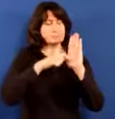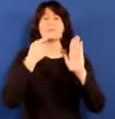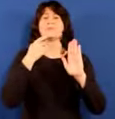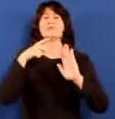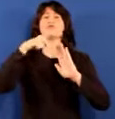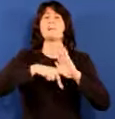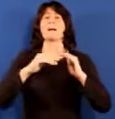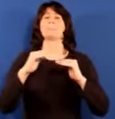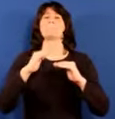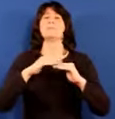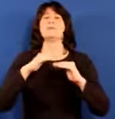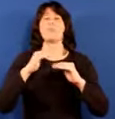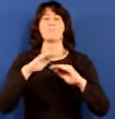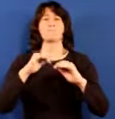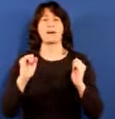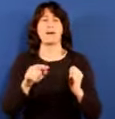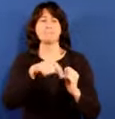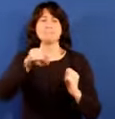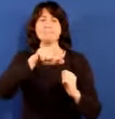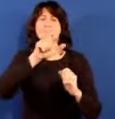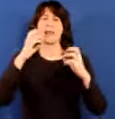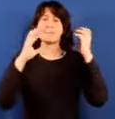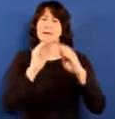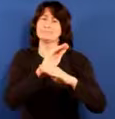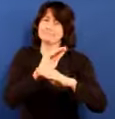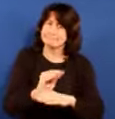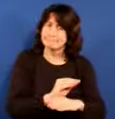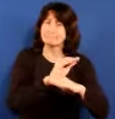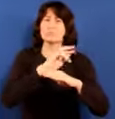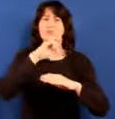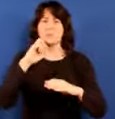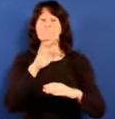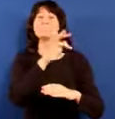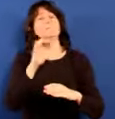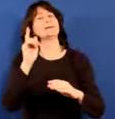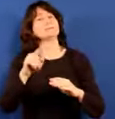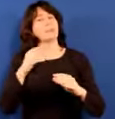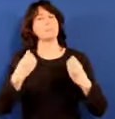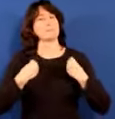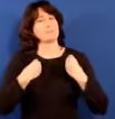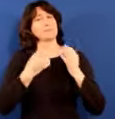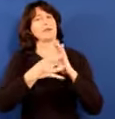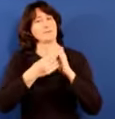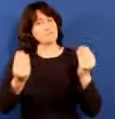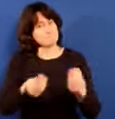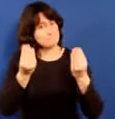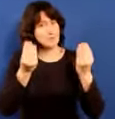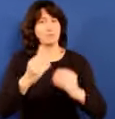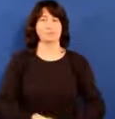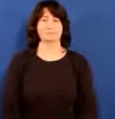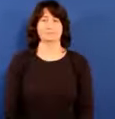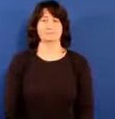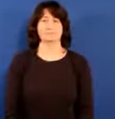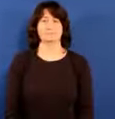Autonomia Erkidegoan arraultzak du bere burua hornitzeko kota altuena. Behar izanen, 130 inguruko hain zuzen ere.